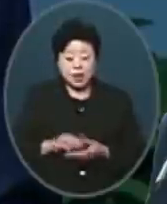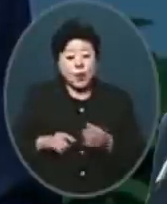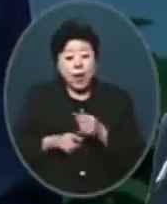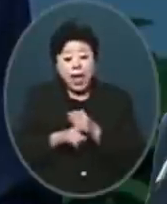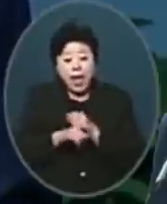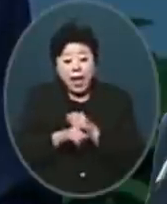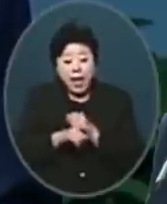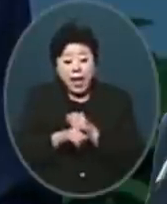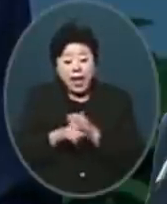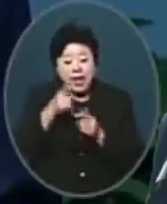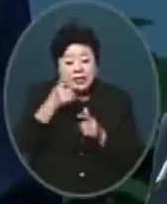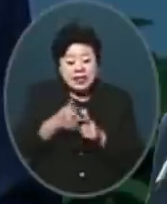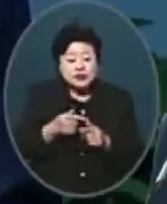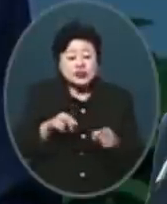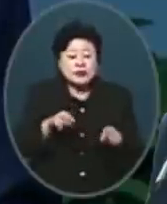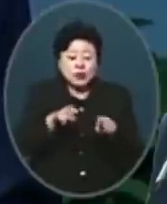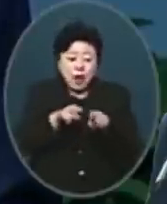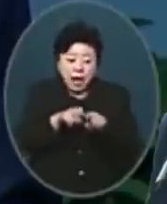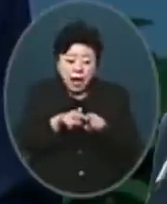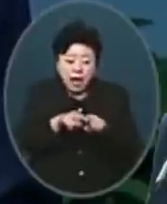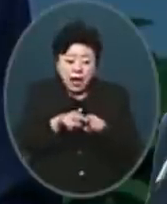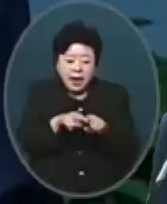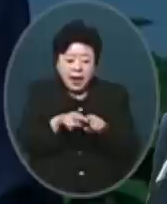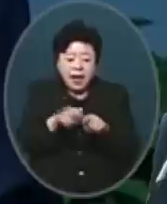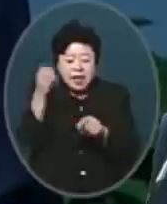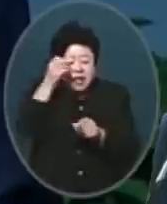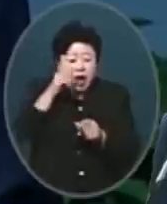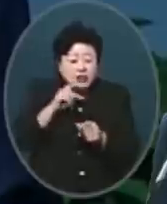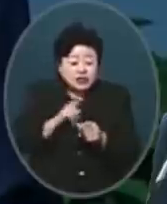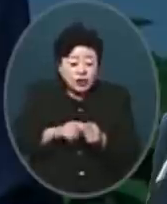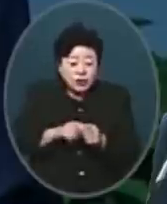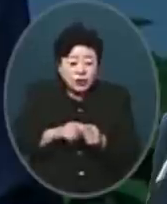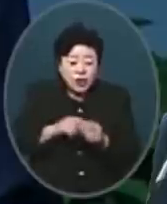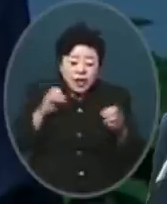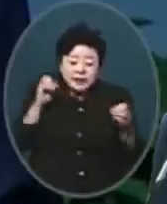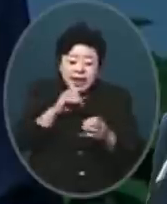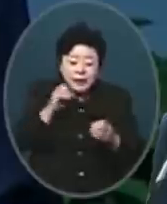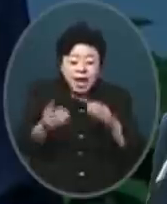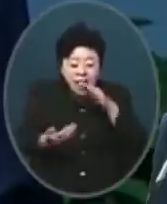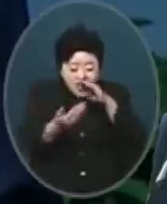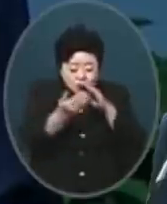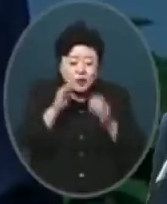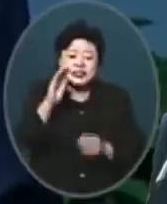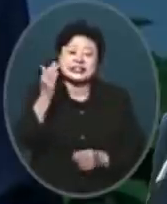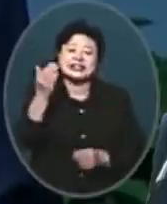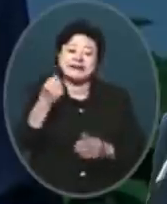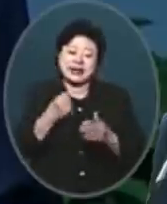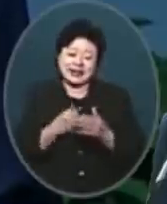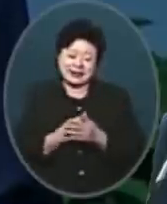왜냐하면 예수님과의 영적인 대화가 이루어지기 때문인 것입니다.